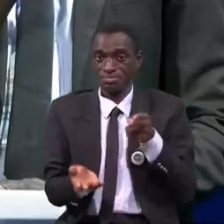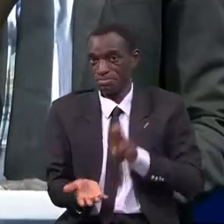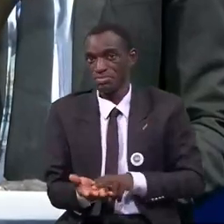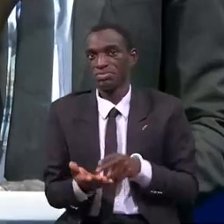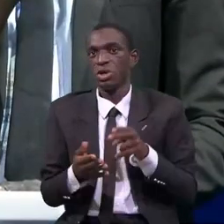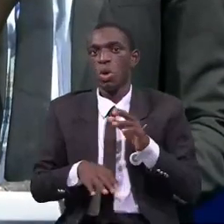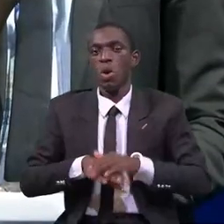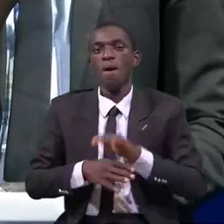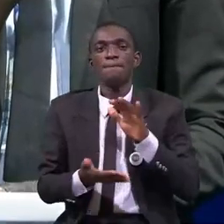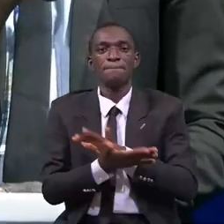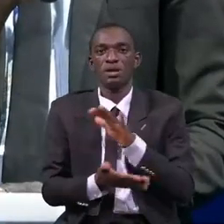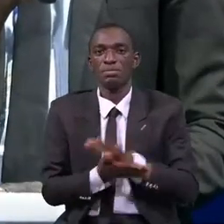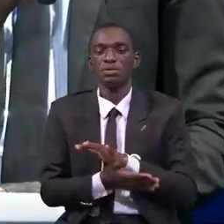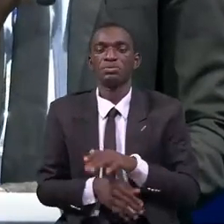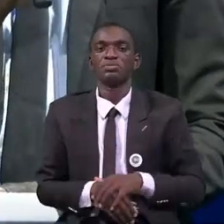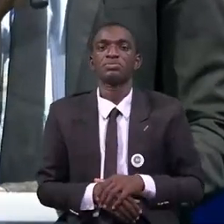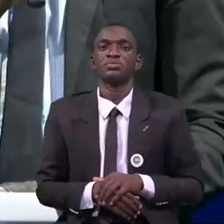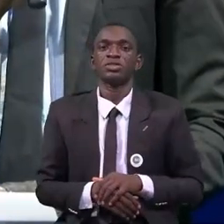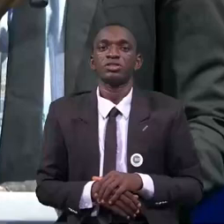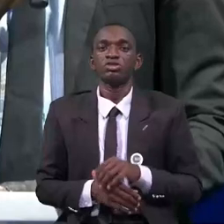permanentve le nom